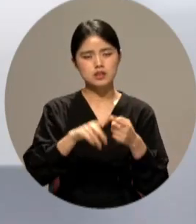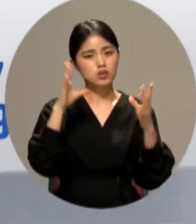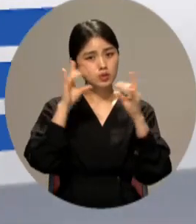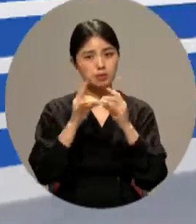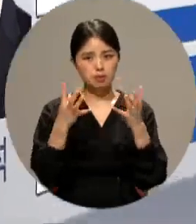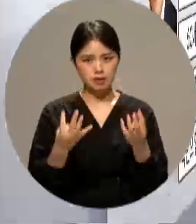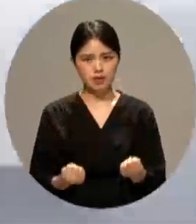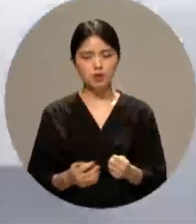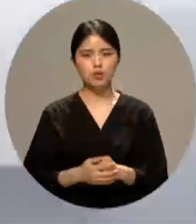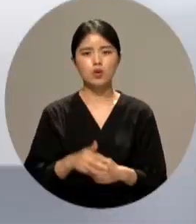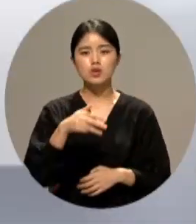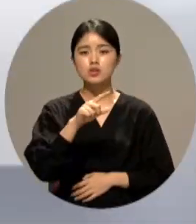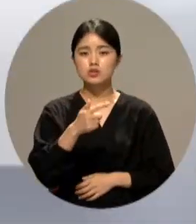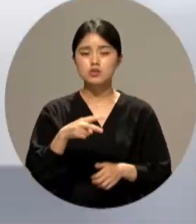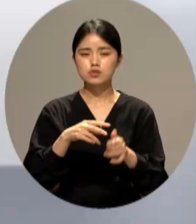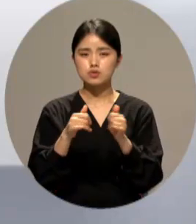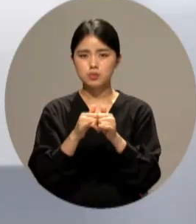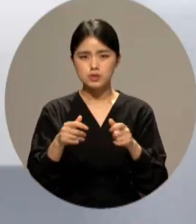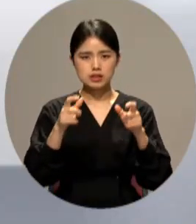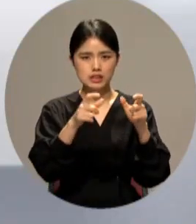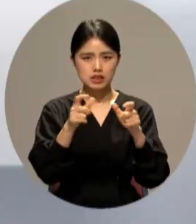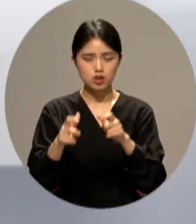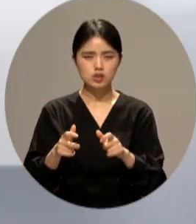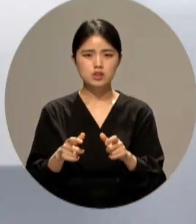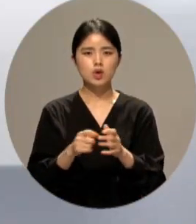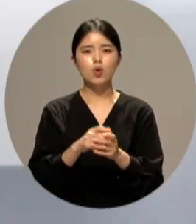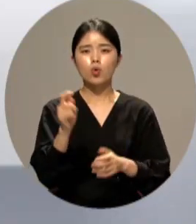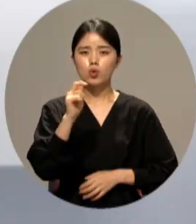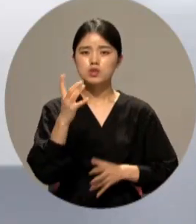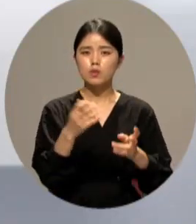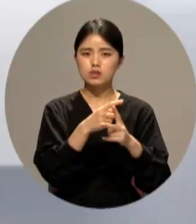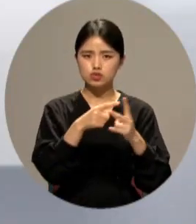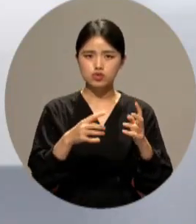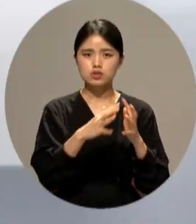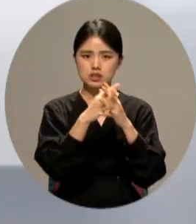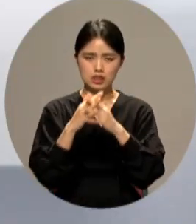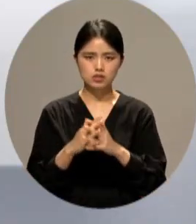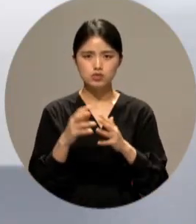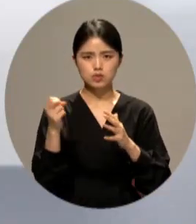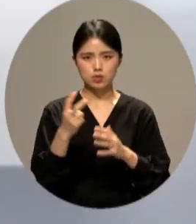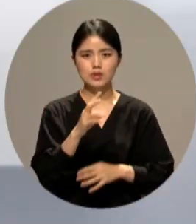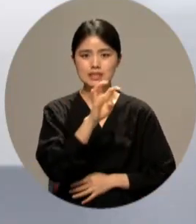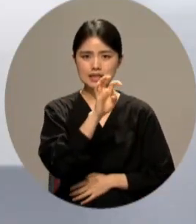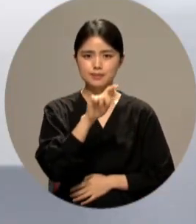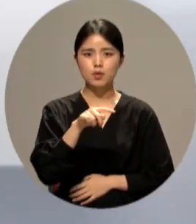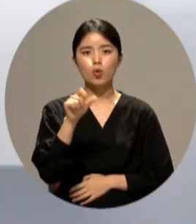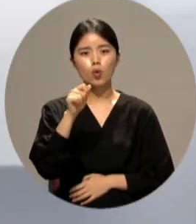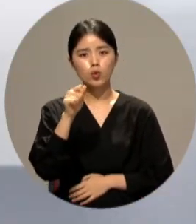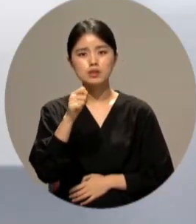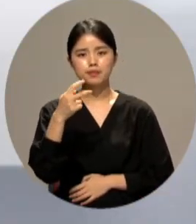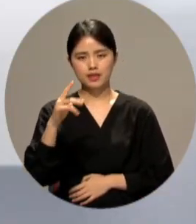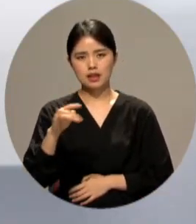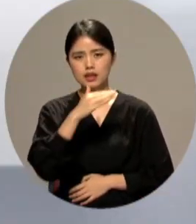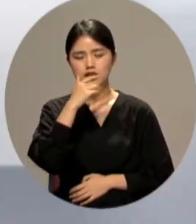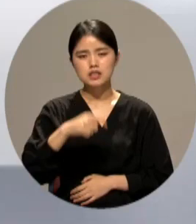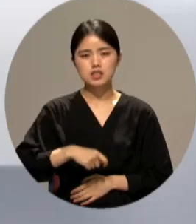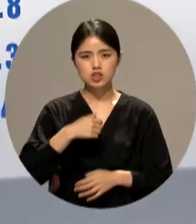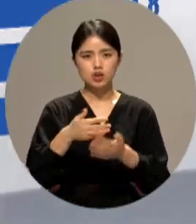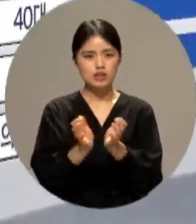높았고 1005 성 후보는 지역은 고창과 완주 장수 그리고 4 50대와 정의당 지층에서